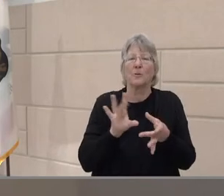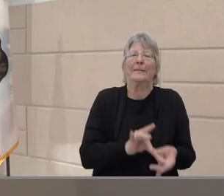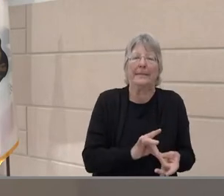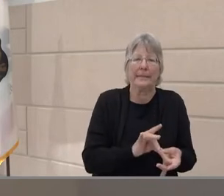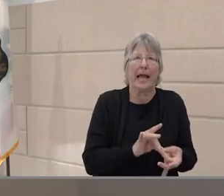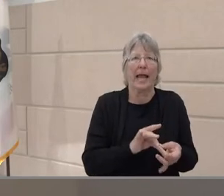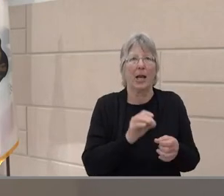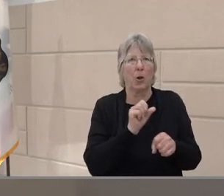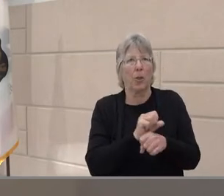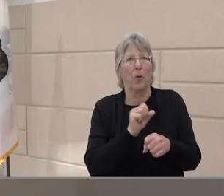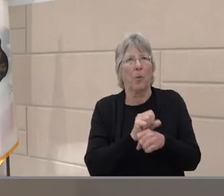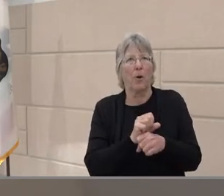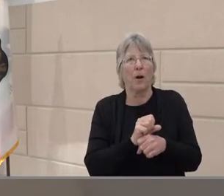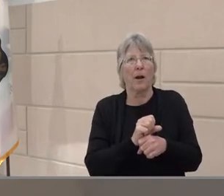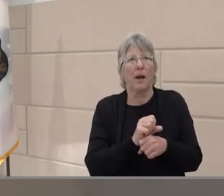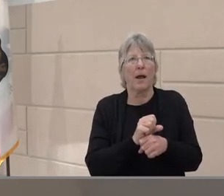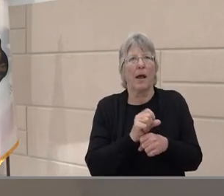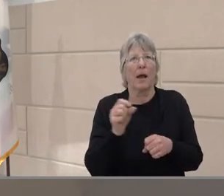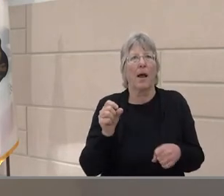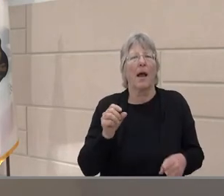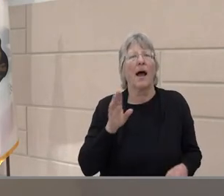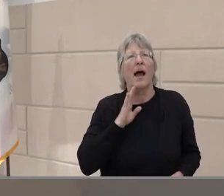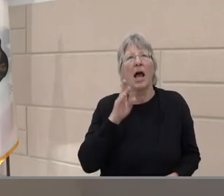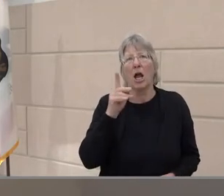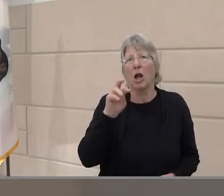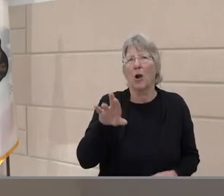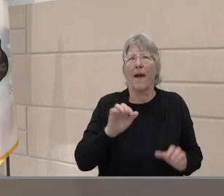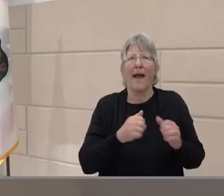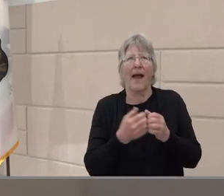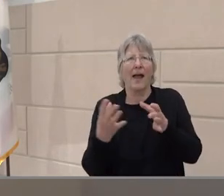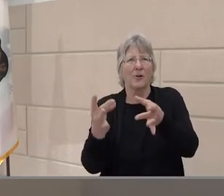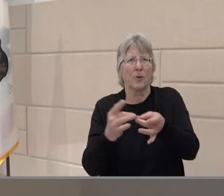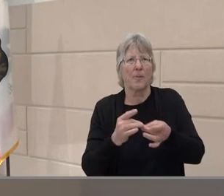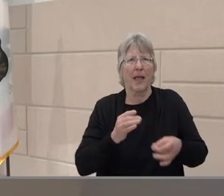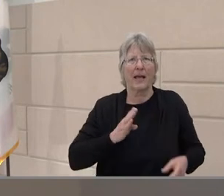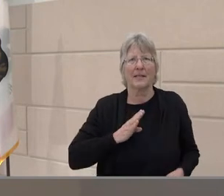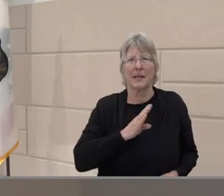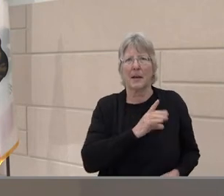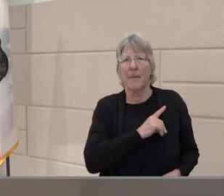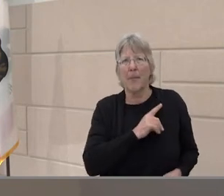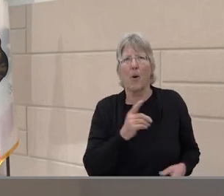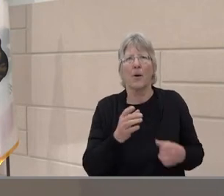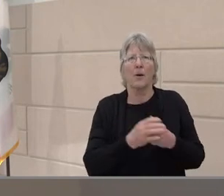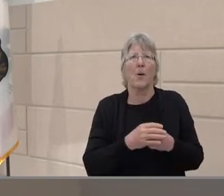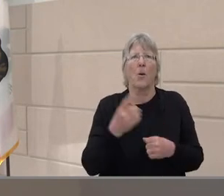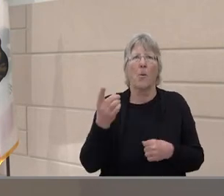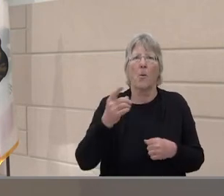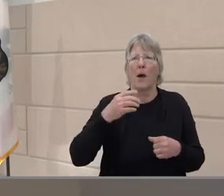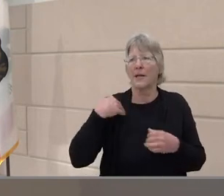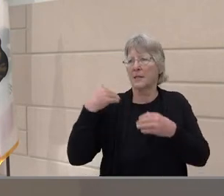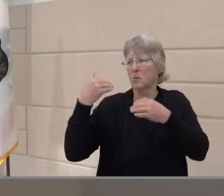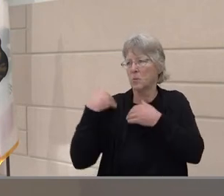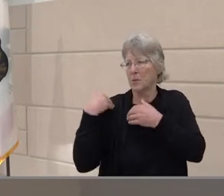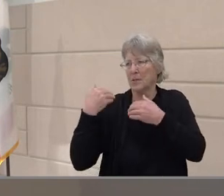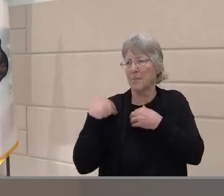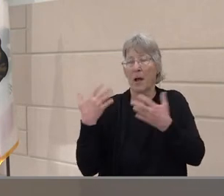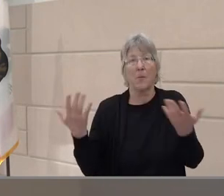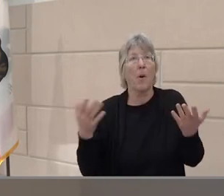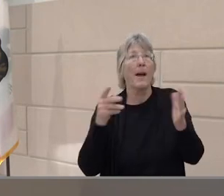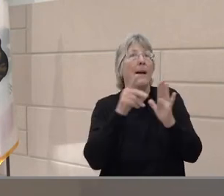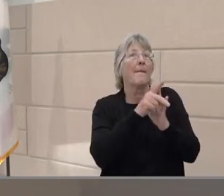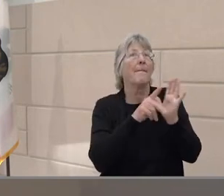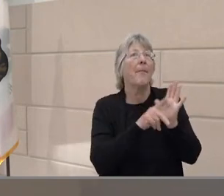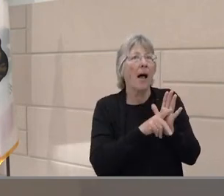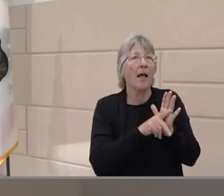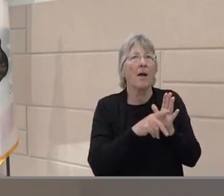គេថាចំណុចសម្រាប់គ្រប់គ្រងមកលើកិច្ចការសុថាតើវាតកតងមកយើងយ៉ាងម៉េចក្នុងនាមជាសមាជិកគណៈ